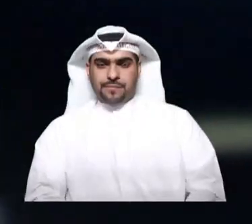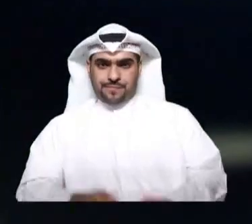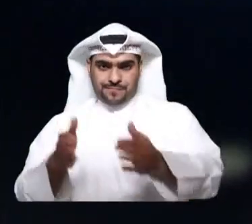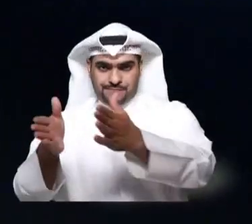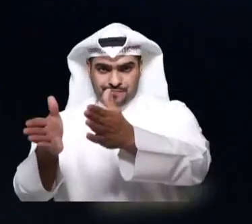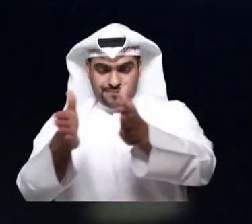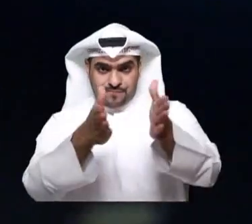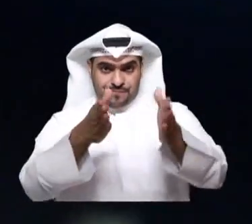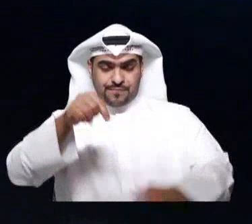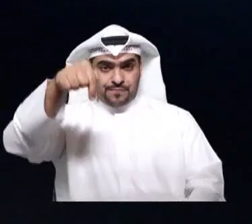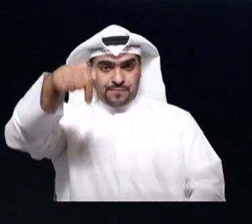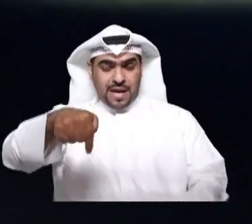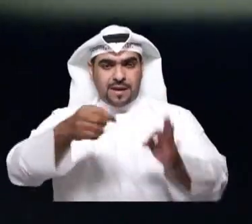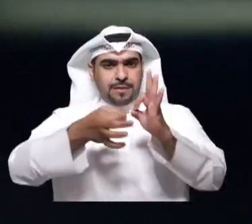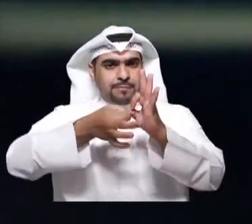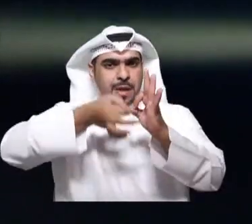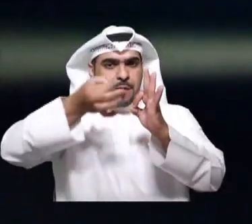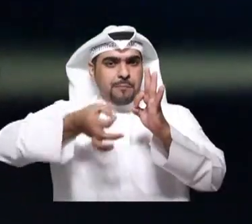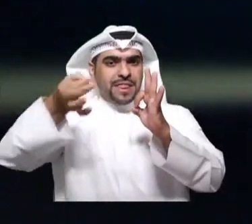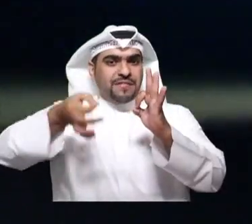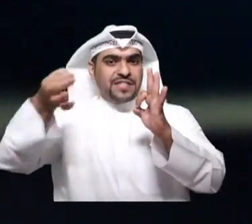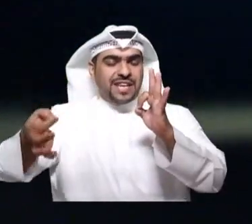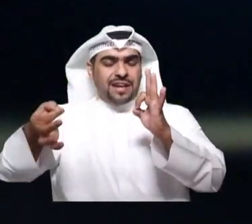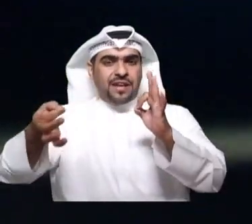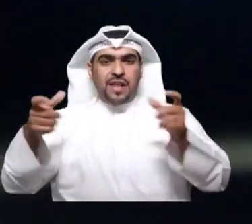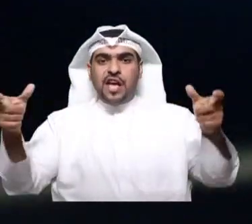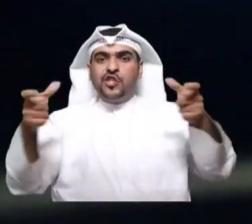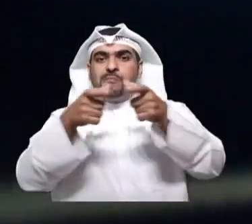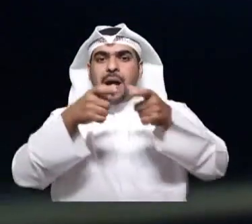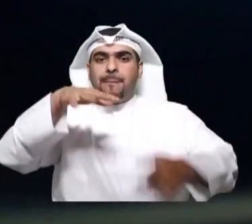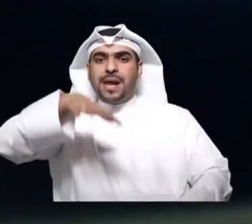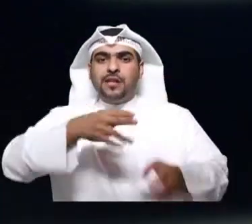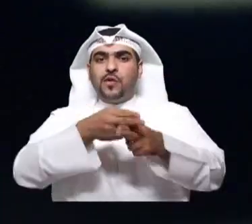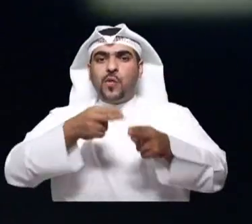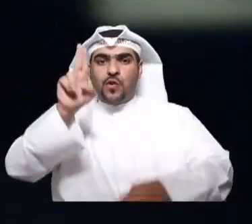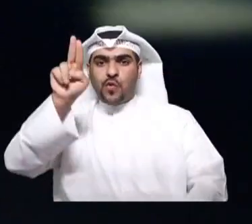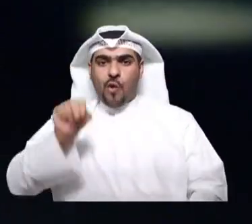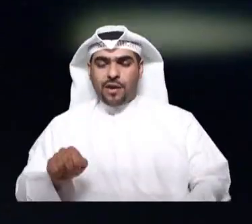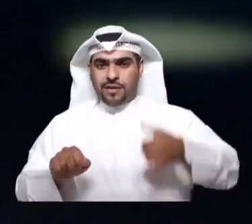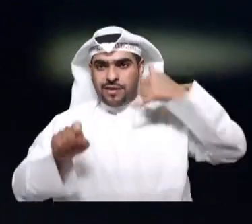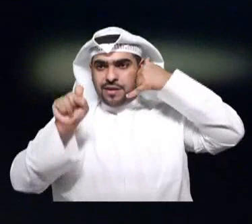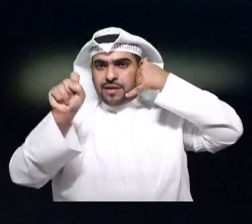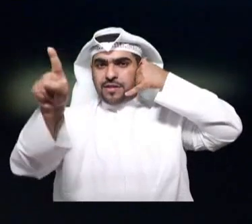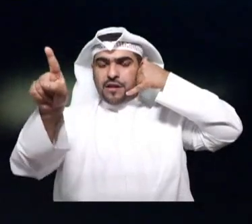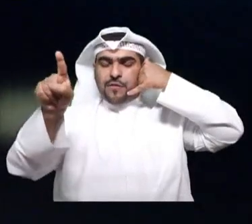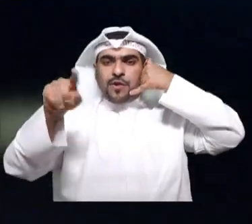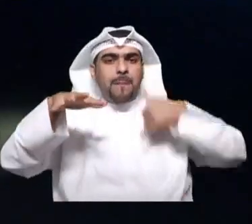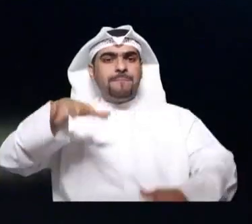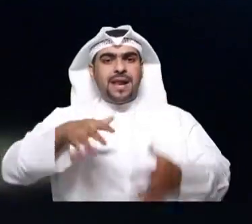ولإلقاء الضوء مشاهدينا على مزيد من التفاصيل حول هذا الموضوع، ينضم إلينا عبر الهاتف من نيويورك